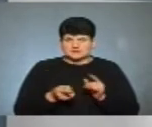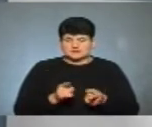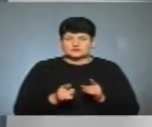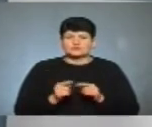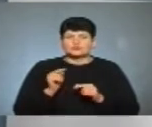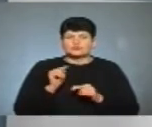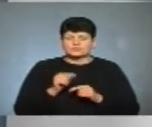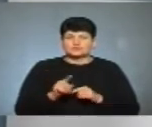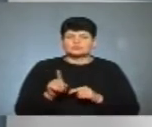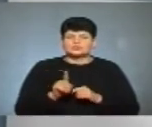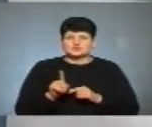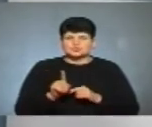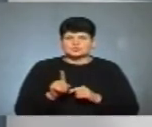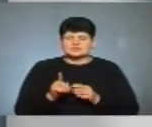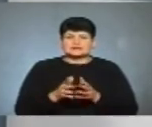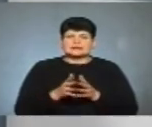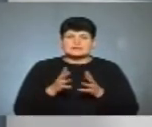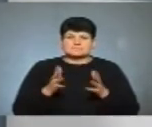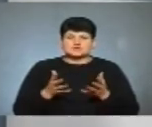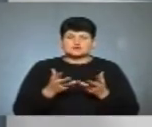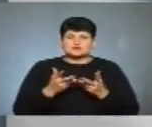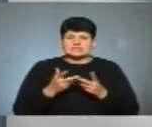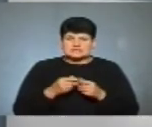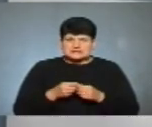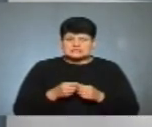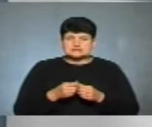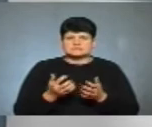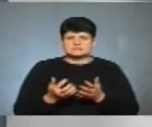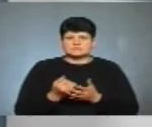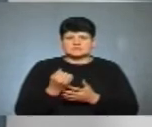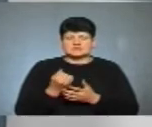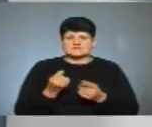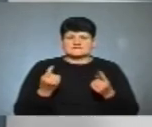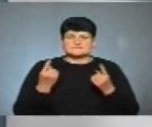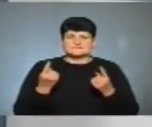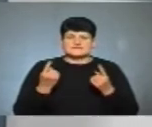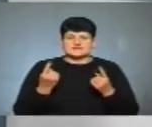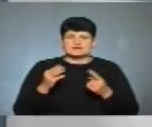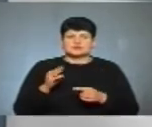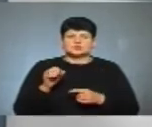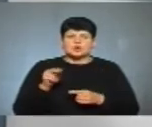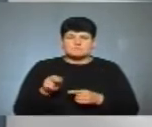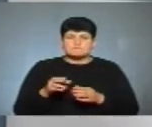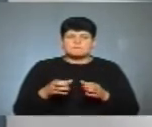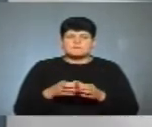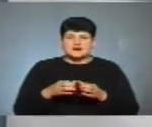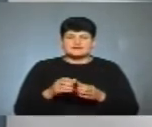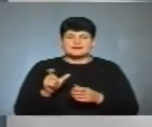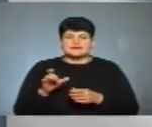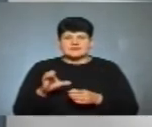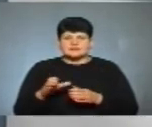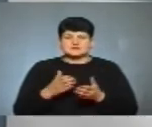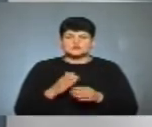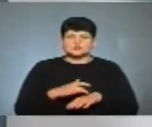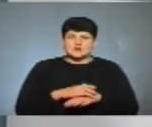тільки аспекті, що найбільшу кількість все-таки набрали такі великі топ-партії, як ЄС, «Слуга